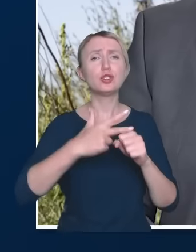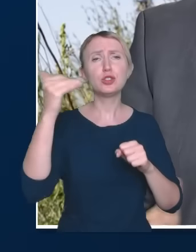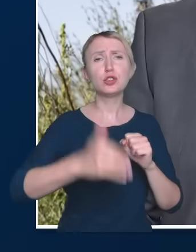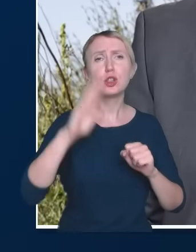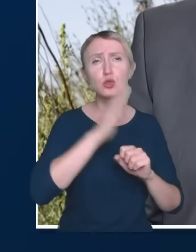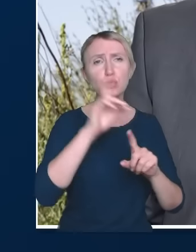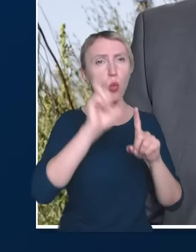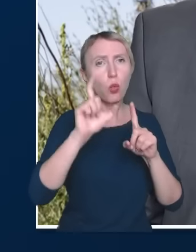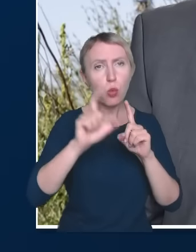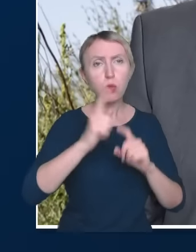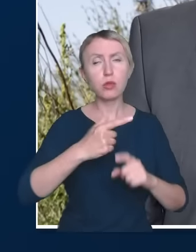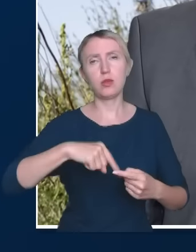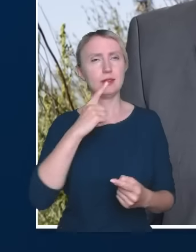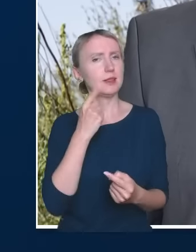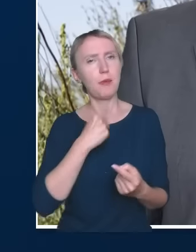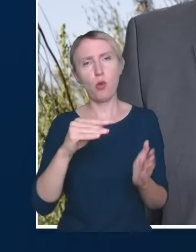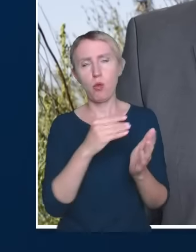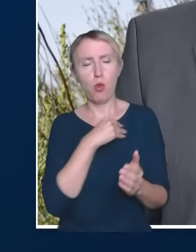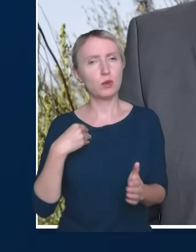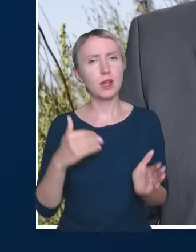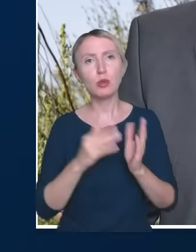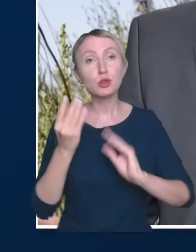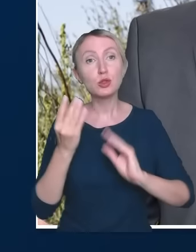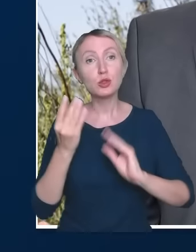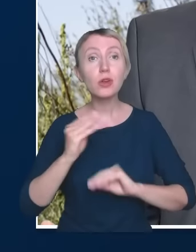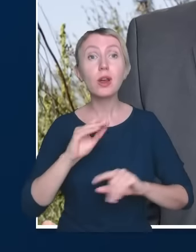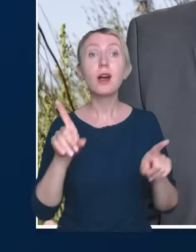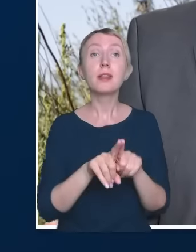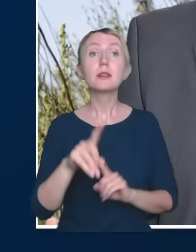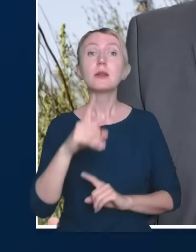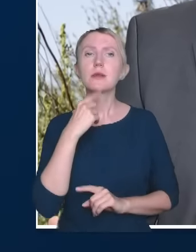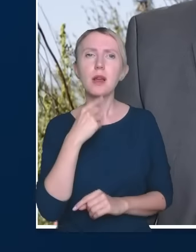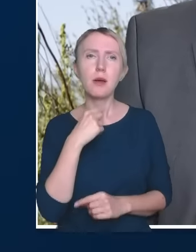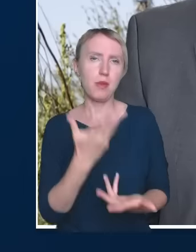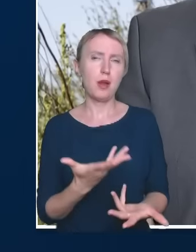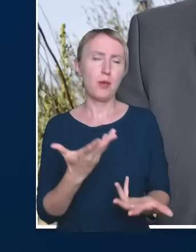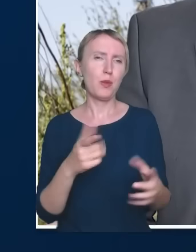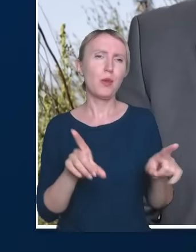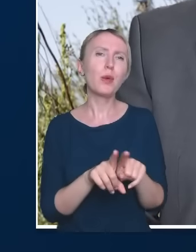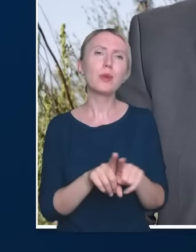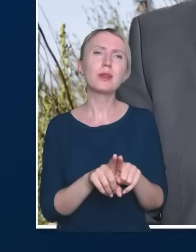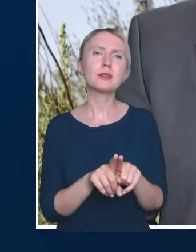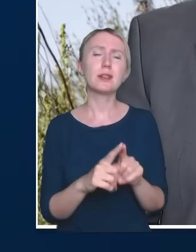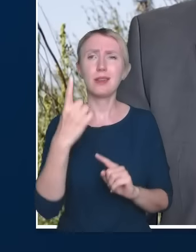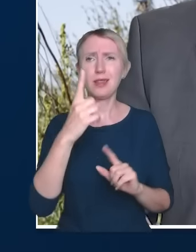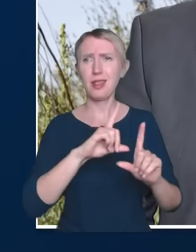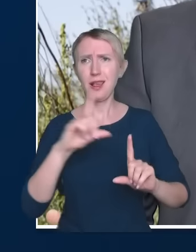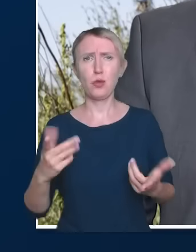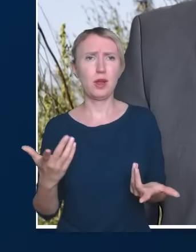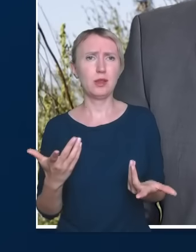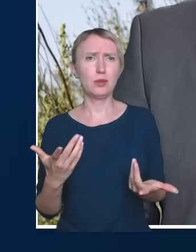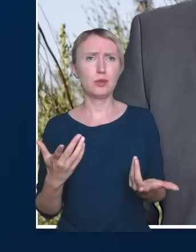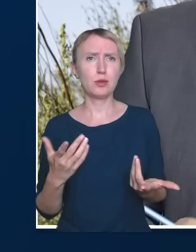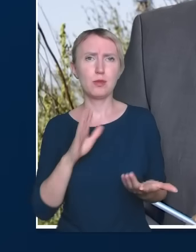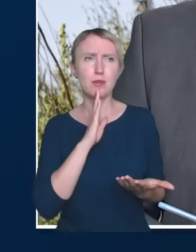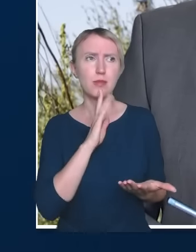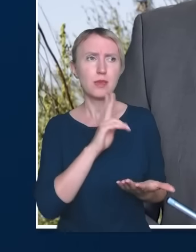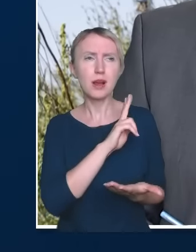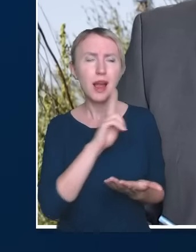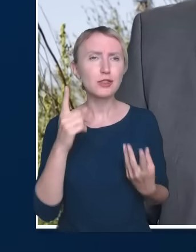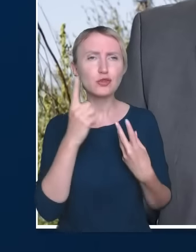niż potrzebuje Polska, no i o wiele za mało z punktu widzenia takiego, że to jest złoto. Każdą ilość